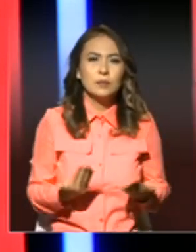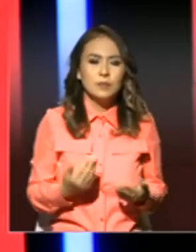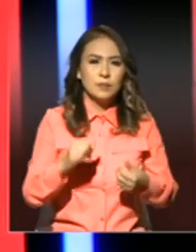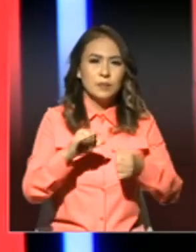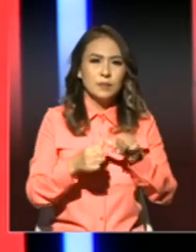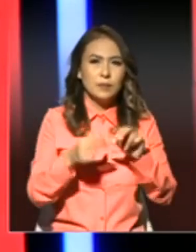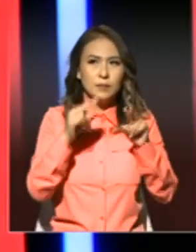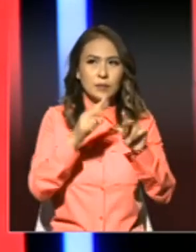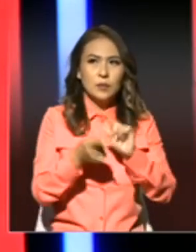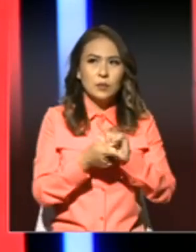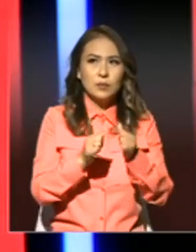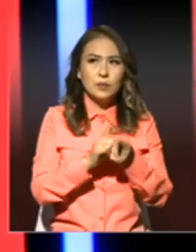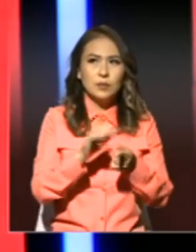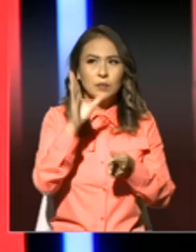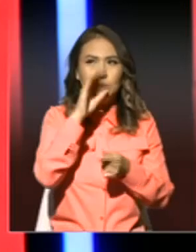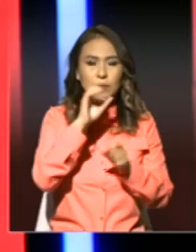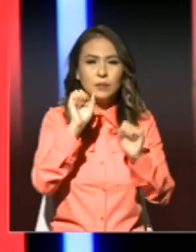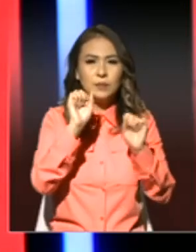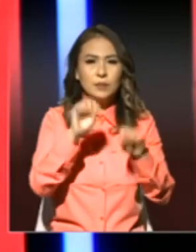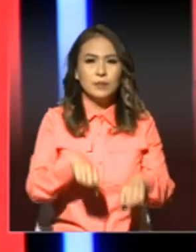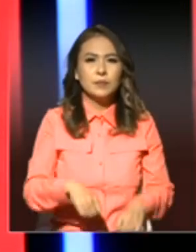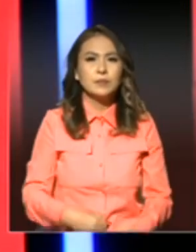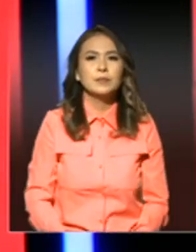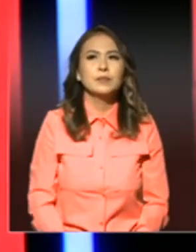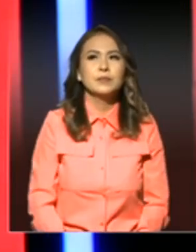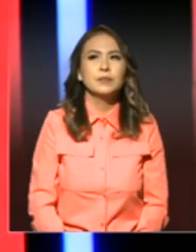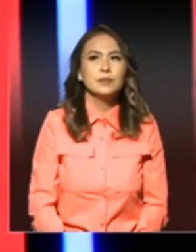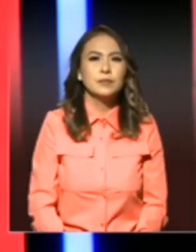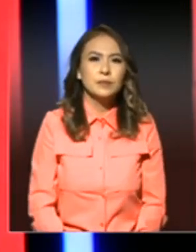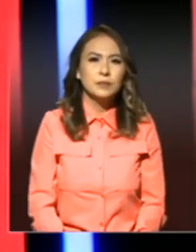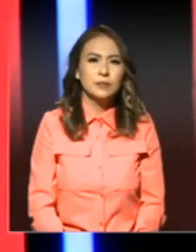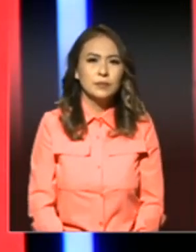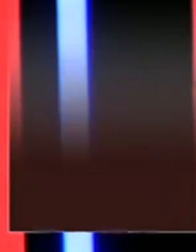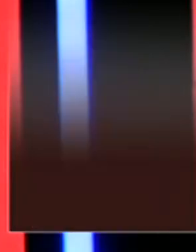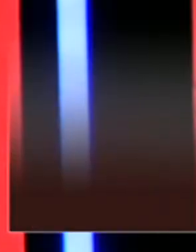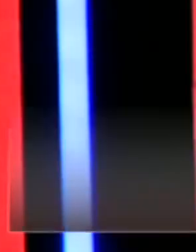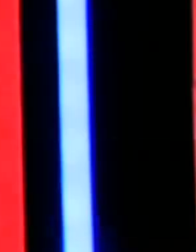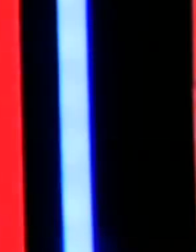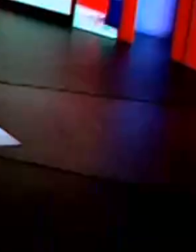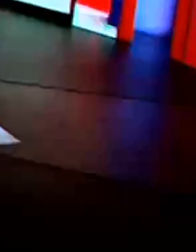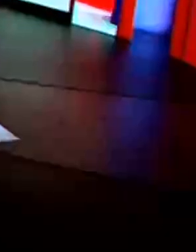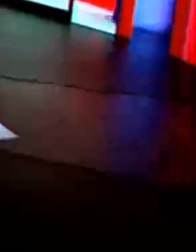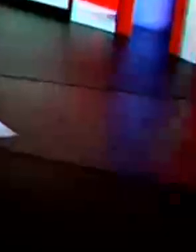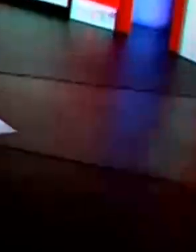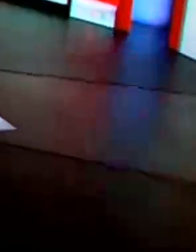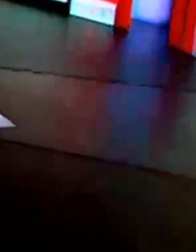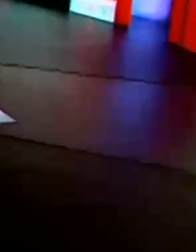ұстаңыздар. Үлкен өзгерістер болуы бек мүмкін. Эфир тізгінін ұстаған Ерқанат Көпжасар. Көп жасайық, сау болыңыздар.